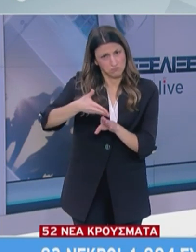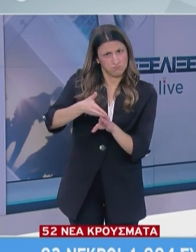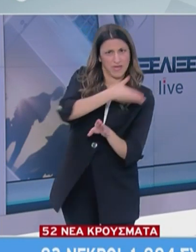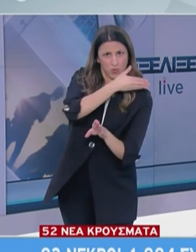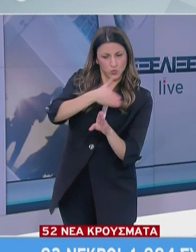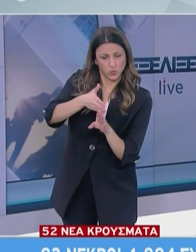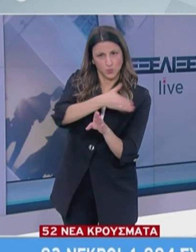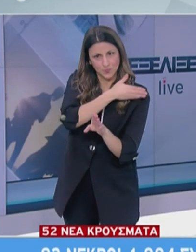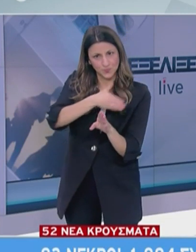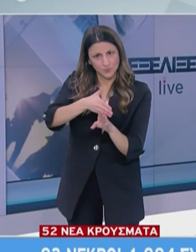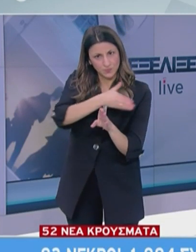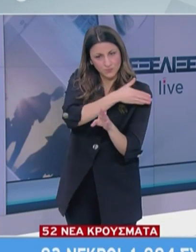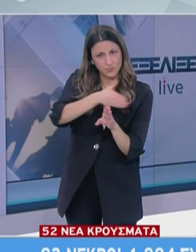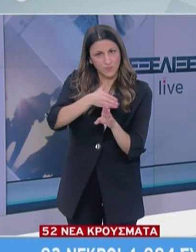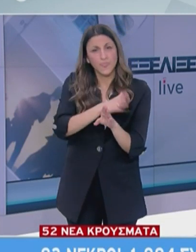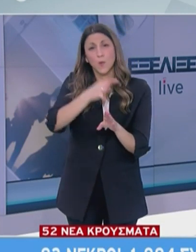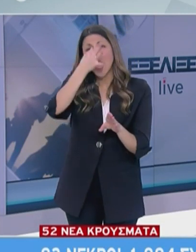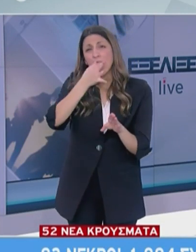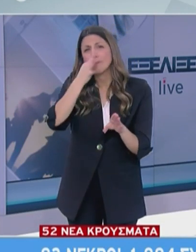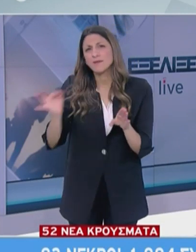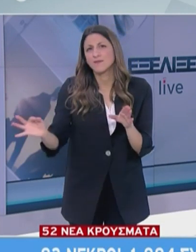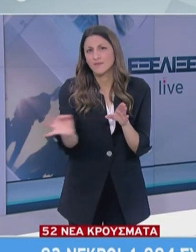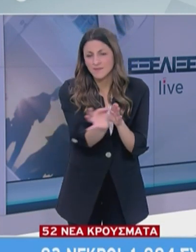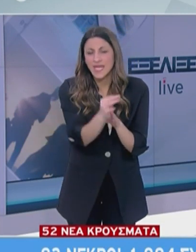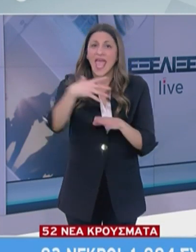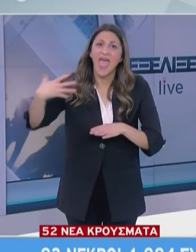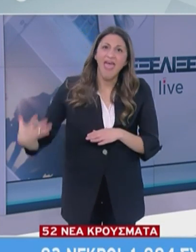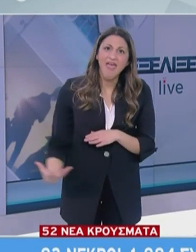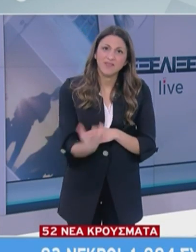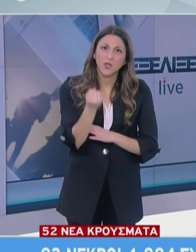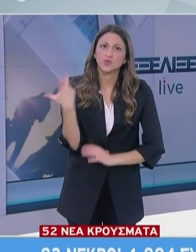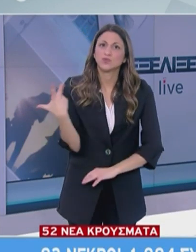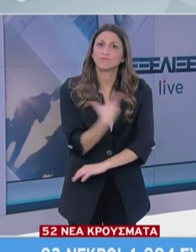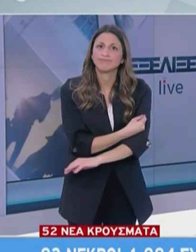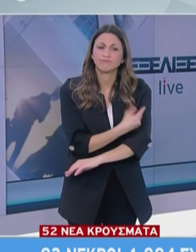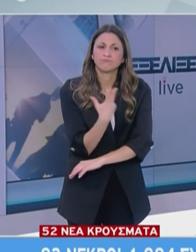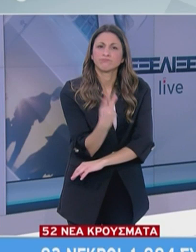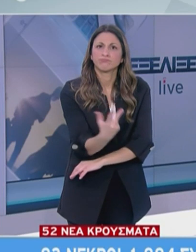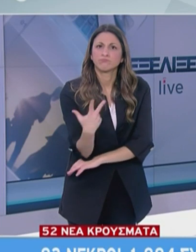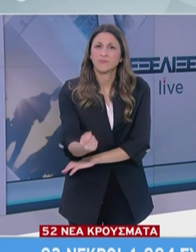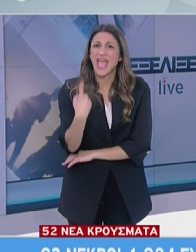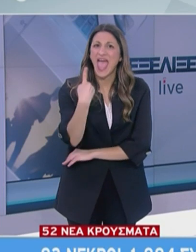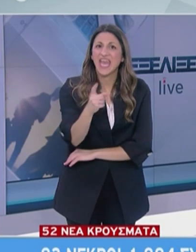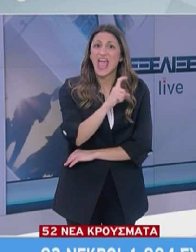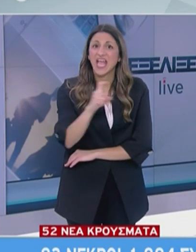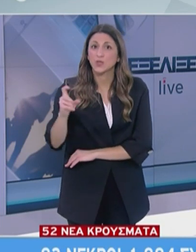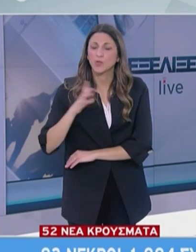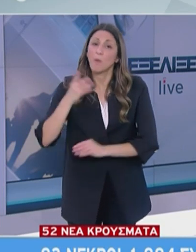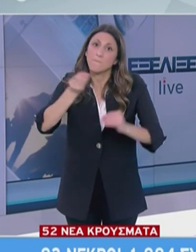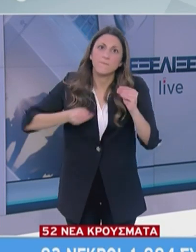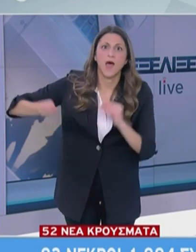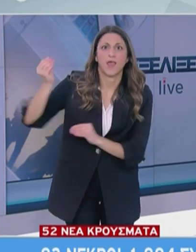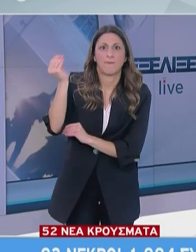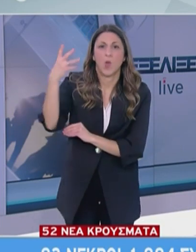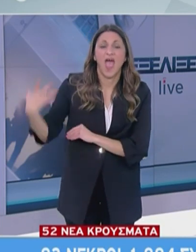τώρα, της εποχικής γρίπης, ευτυχώς εμβολιάστηκε 1 εκατομμύριο παραπάνω πληθυσμός στη